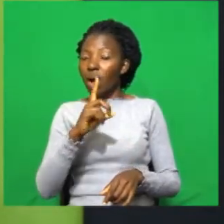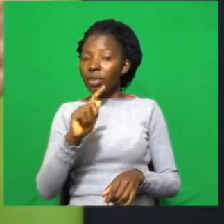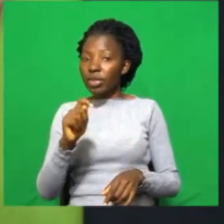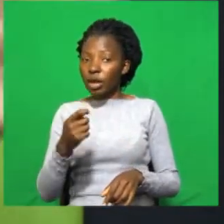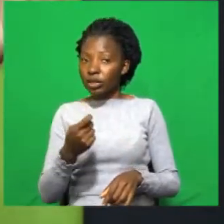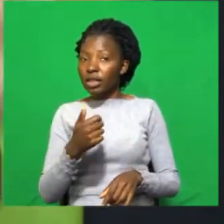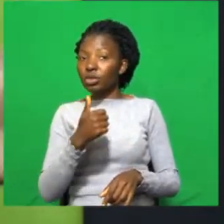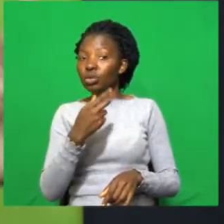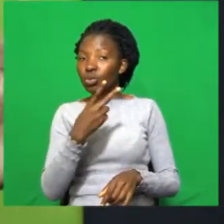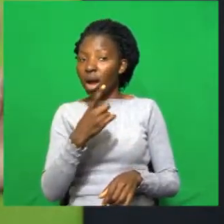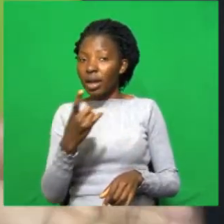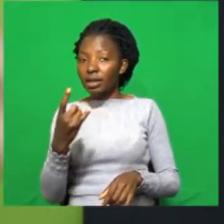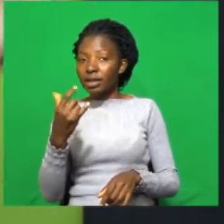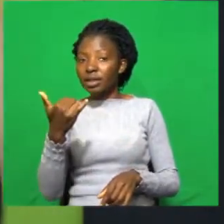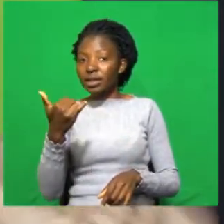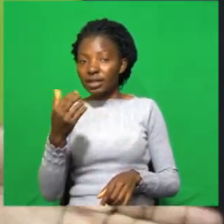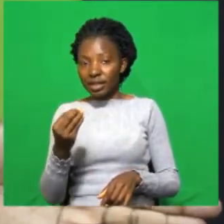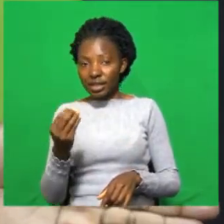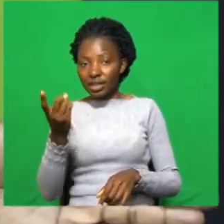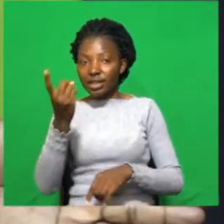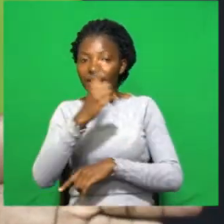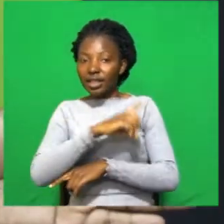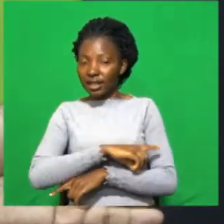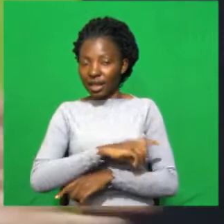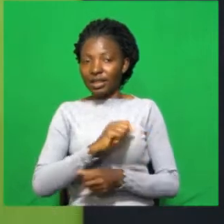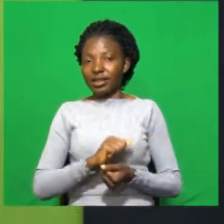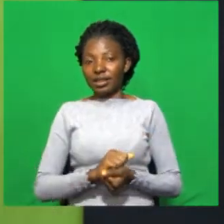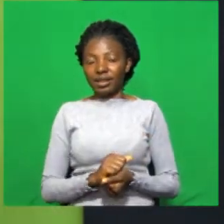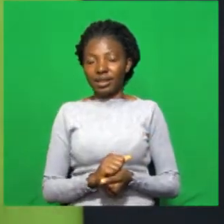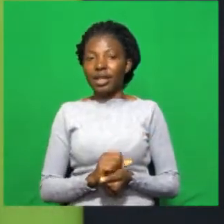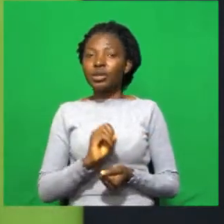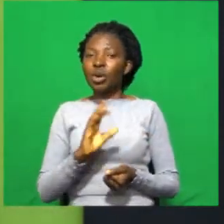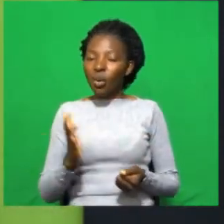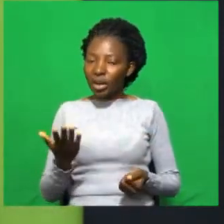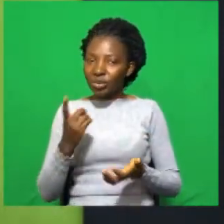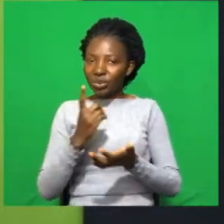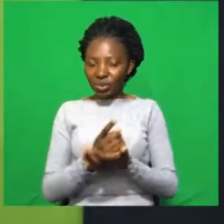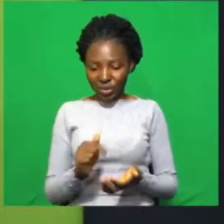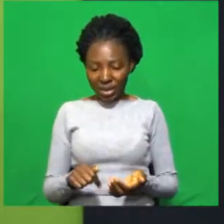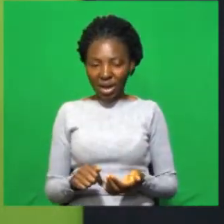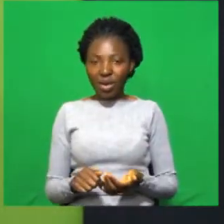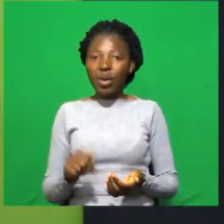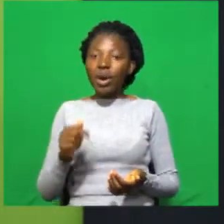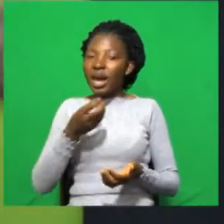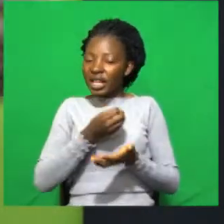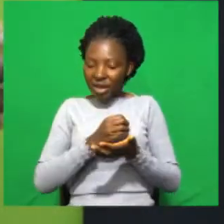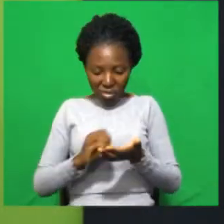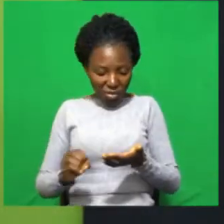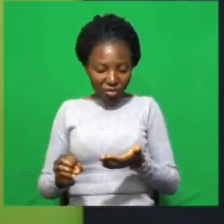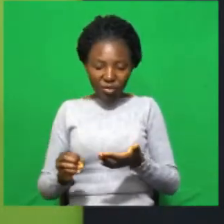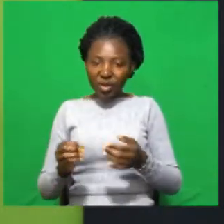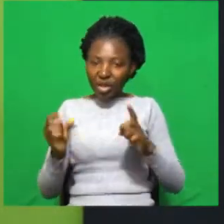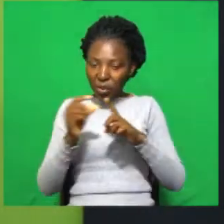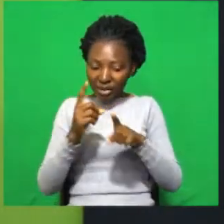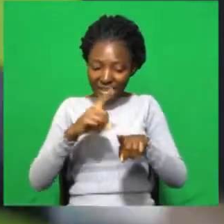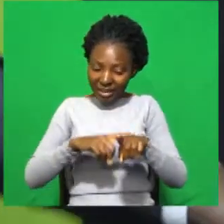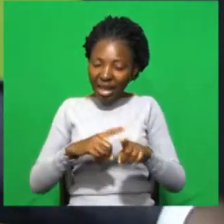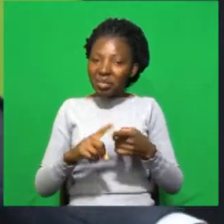nekuti 1260 days. Saka isusu zvatakuita vateereri, chibvisai zviri kunzi kwenguva nedzimwe